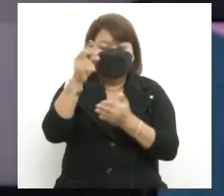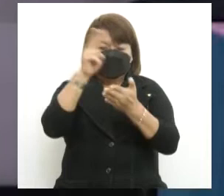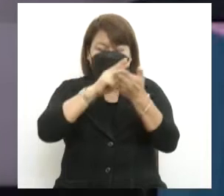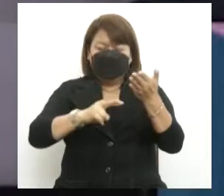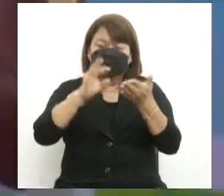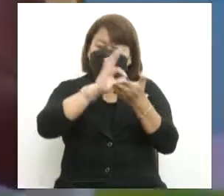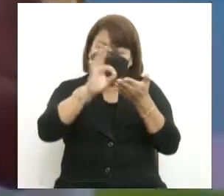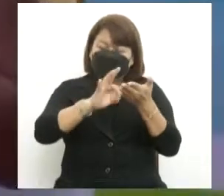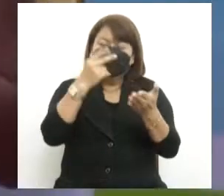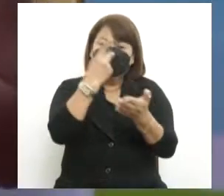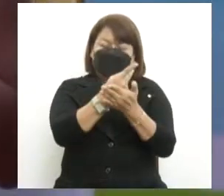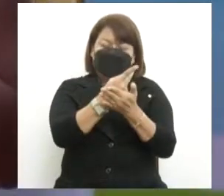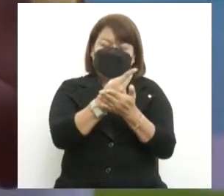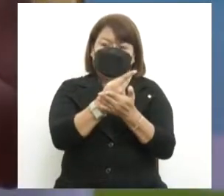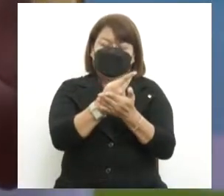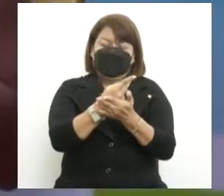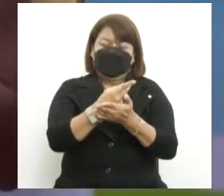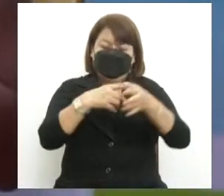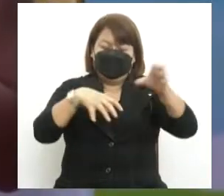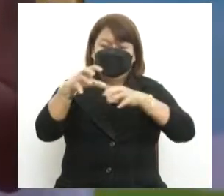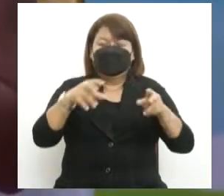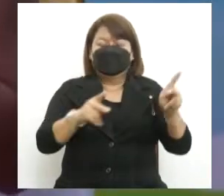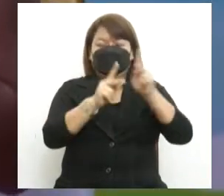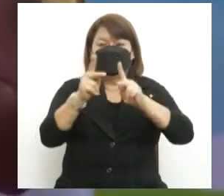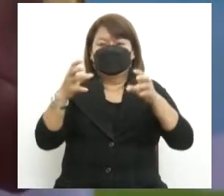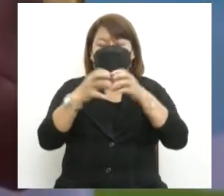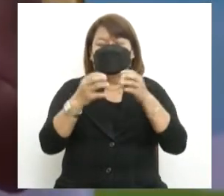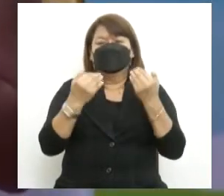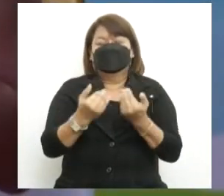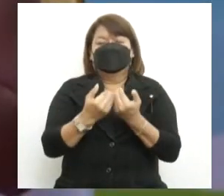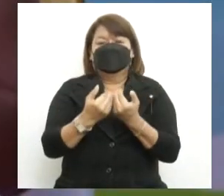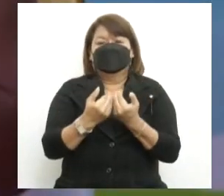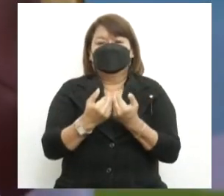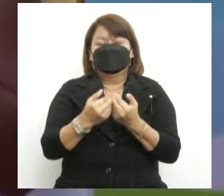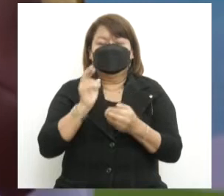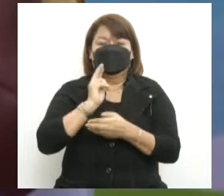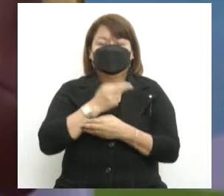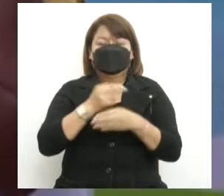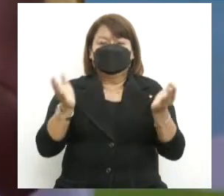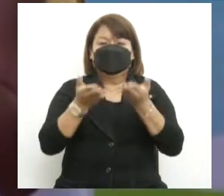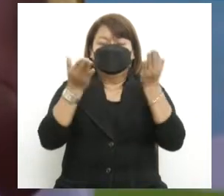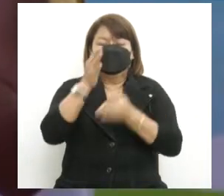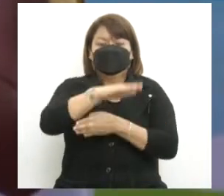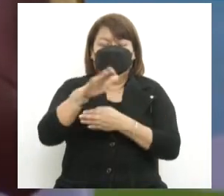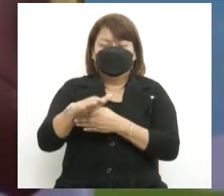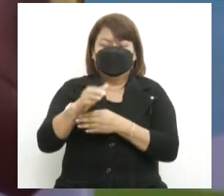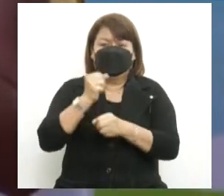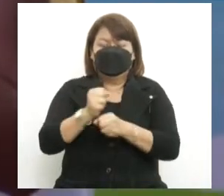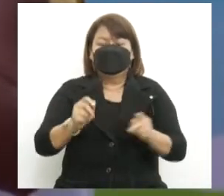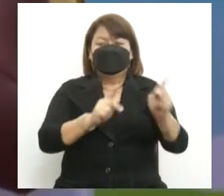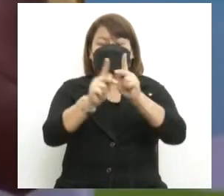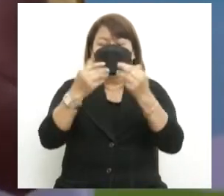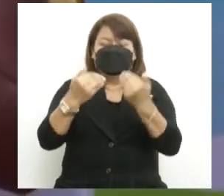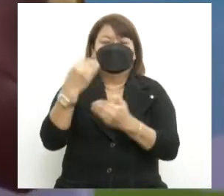ก่งนะคะเพราะฉะนั้นในการจัดกิจกรรมของนักเรียนกลุ่มนี้นะคะเราก็จะส่งเสริมให้ทำกิจกรรมเหล่านี้บ่อยๆเ